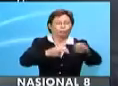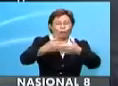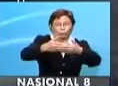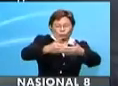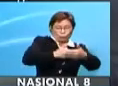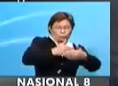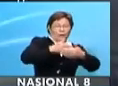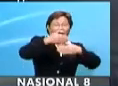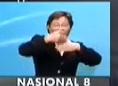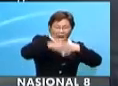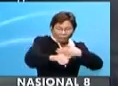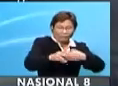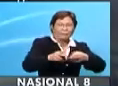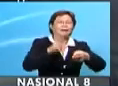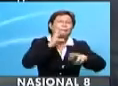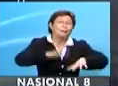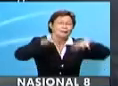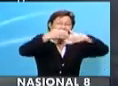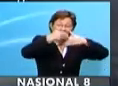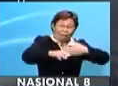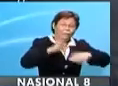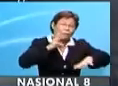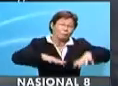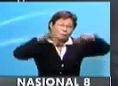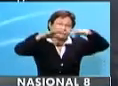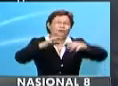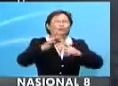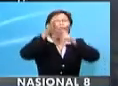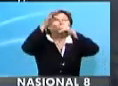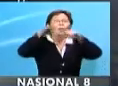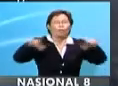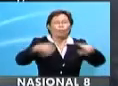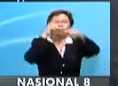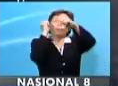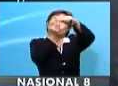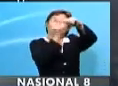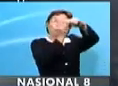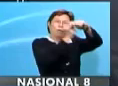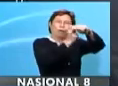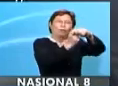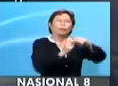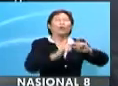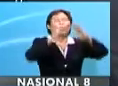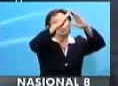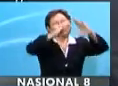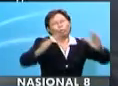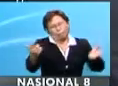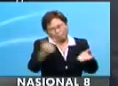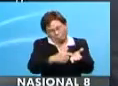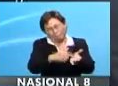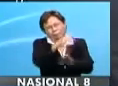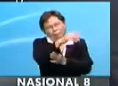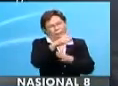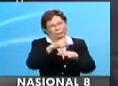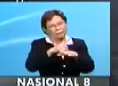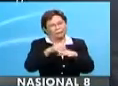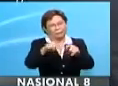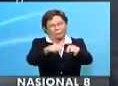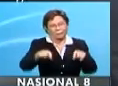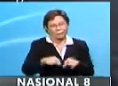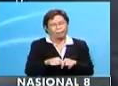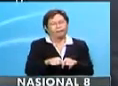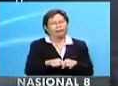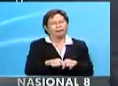banjir terutamanya dari pembinaan penempatan semula di